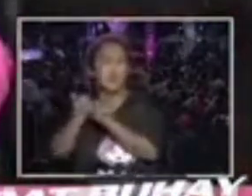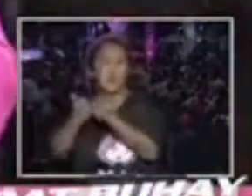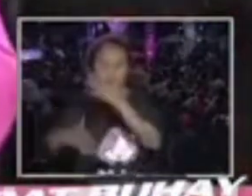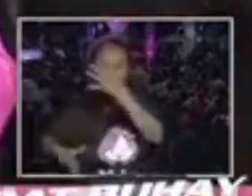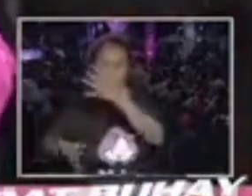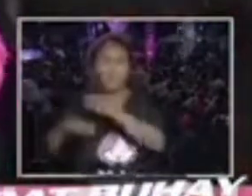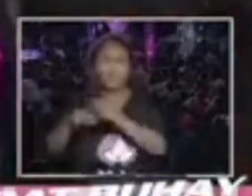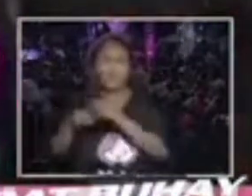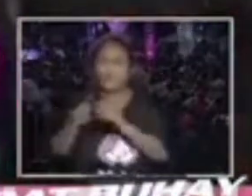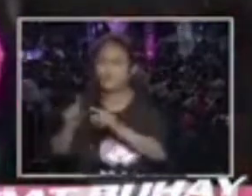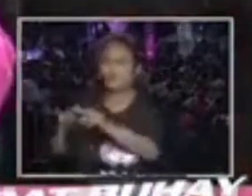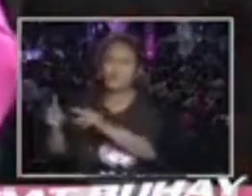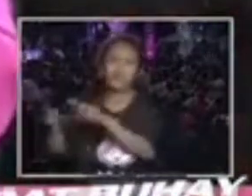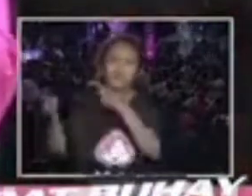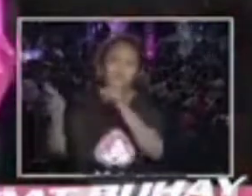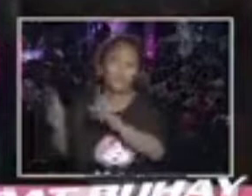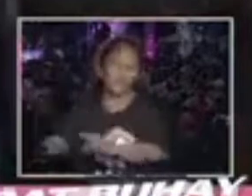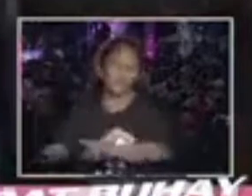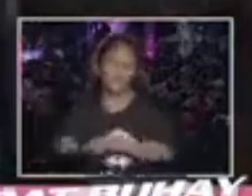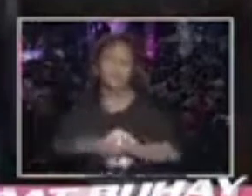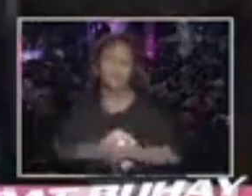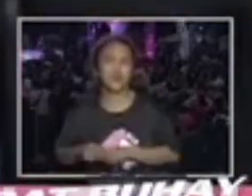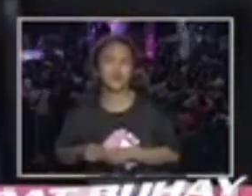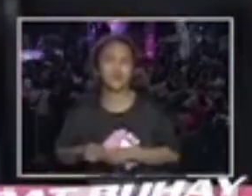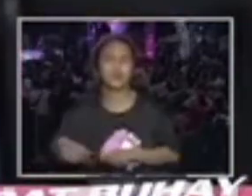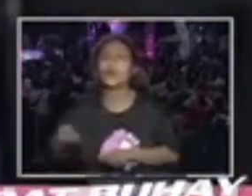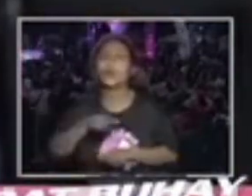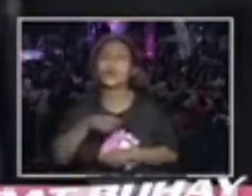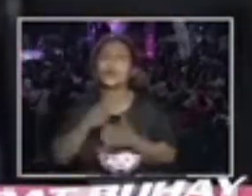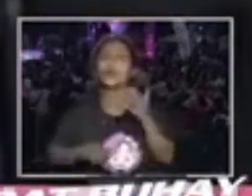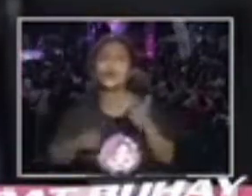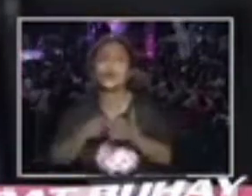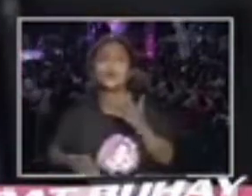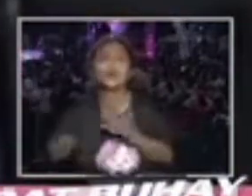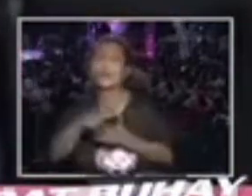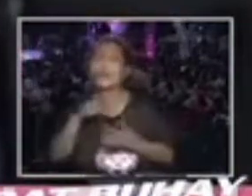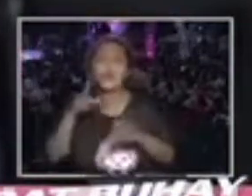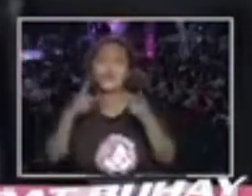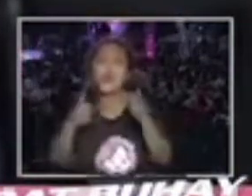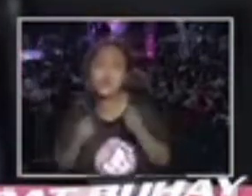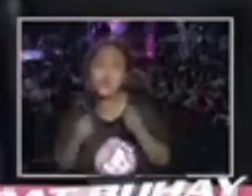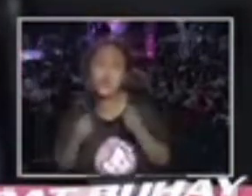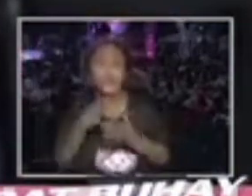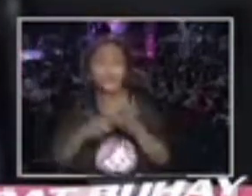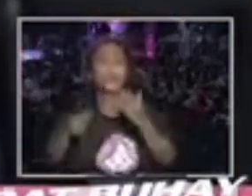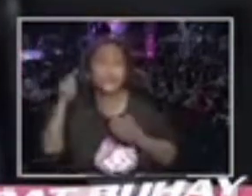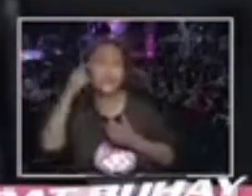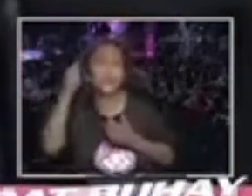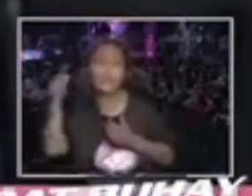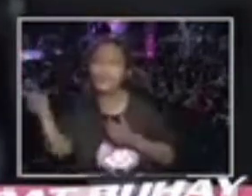nitong pagkilos. Ano ang pwede nating gawin?